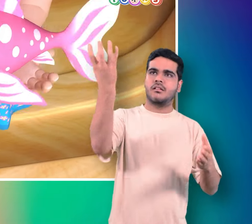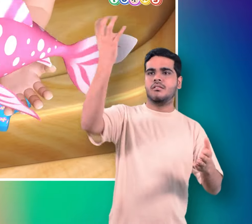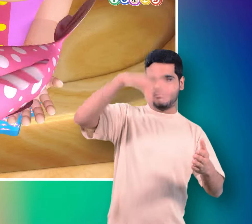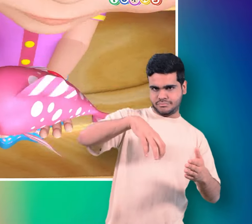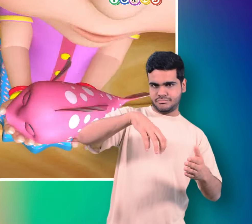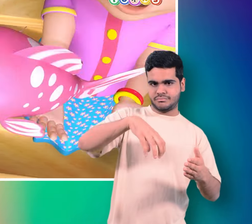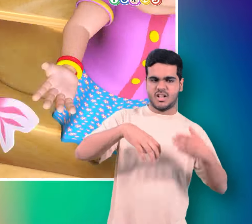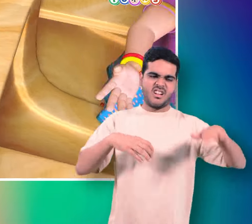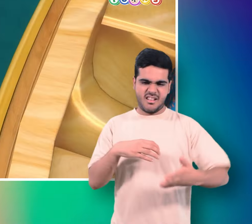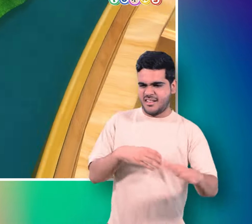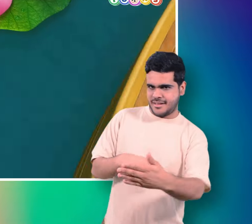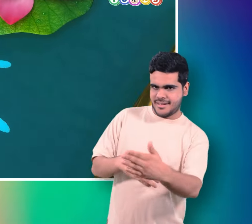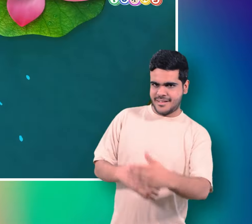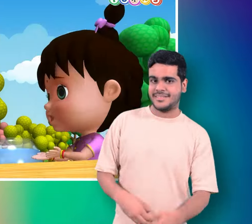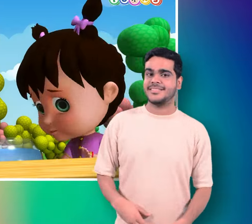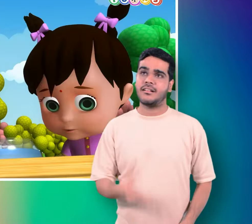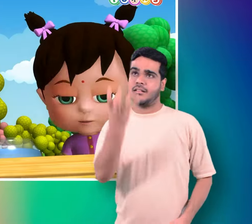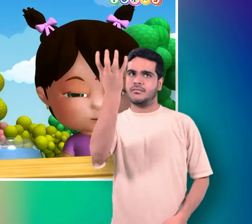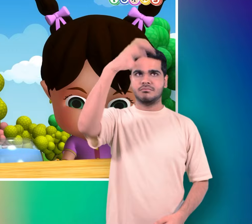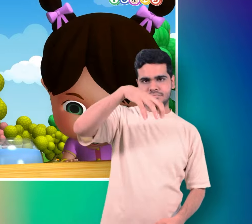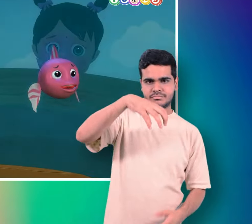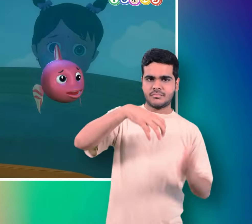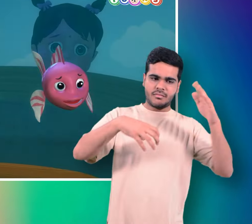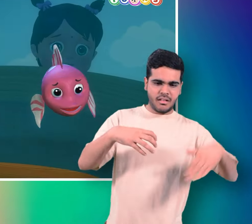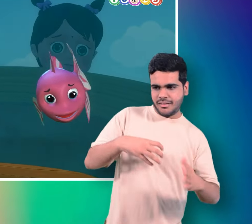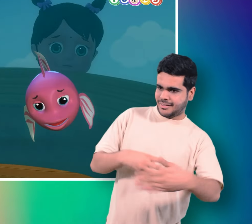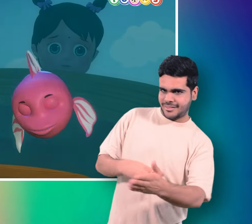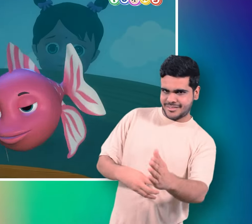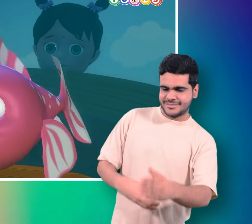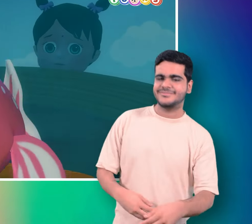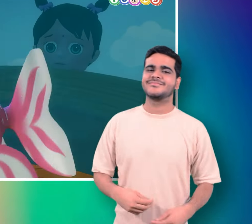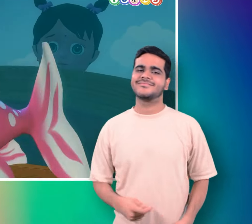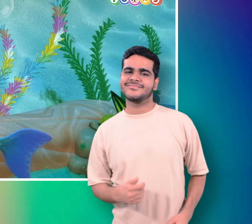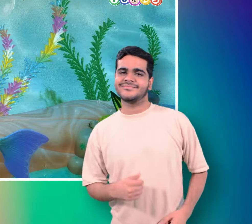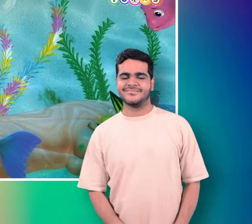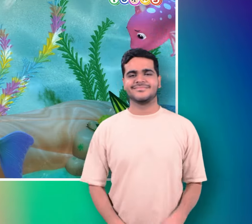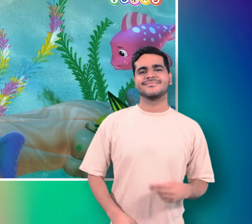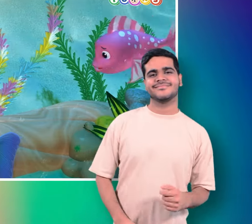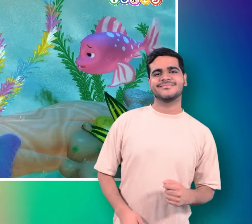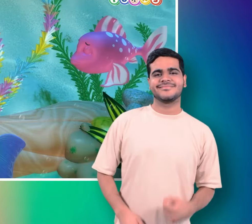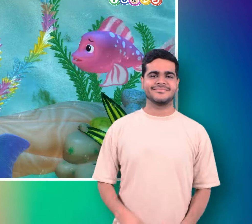तो मर जाएगी पानी में डालो तो तै जाएगी पानी में डालो तो तै